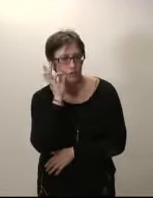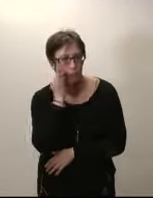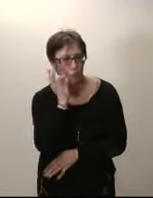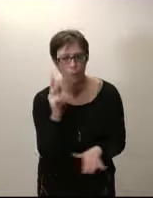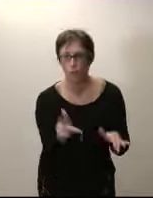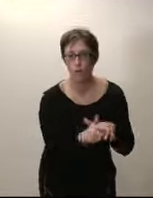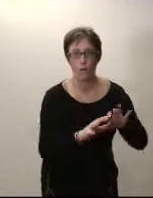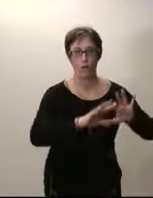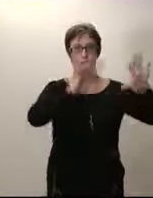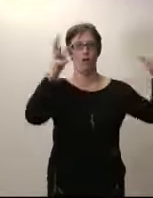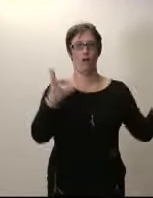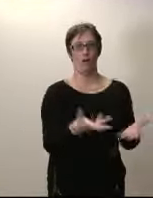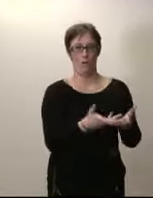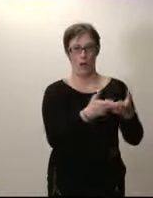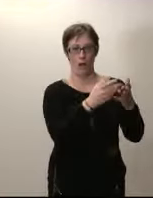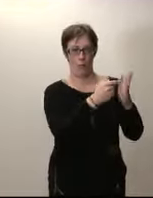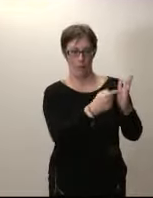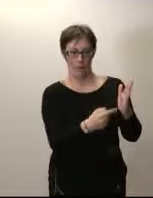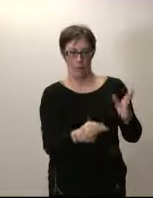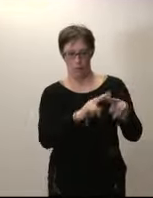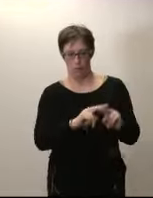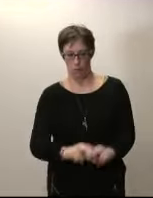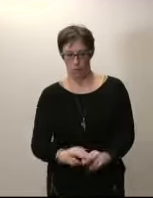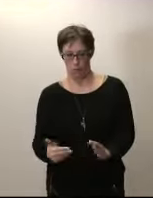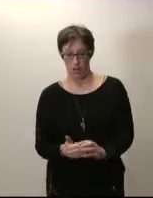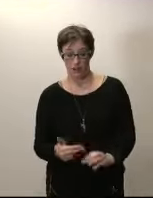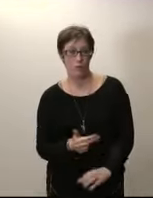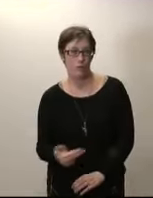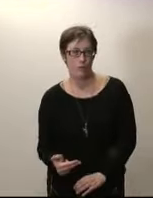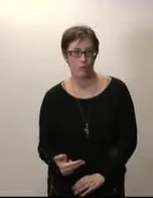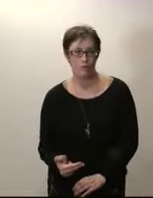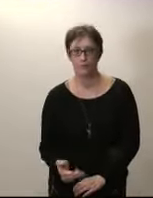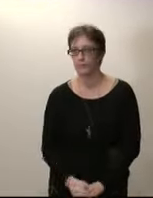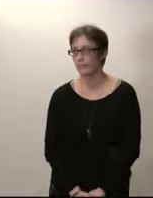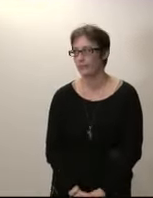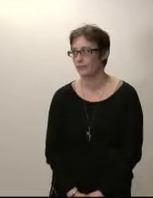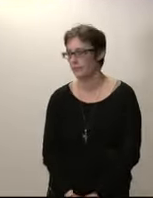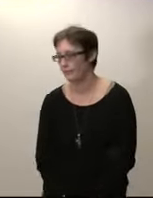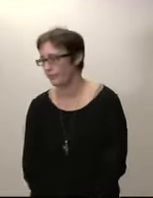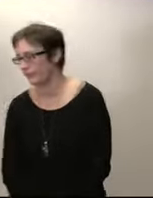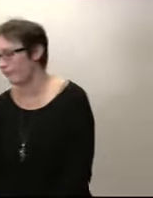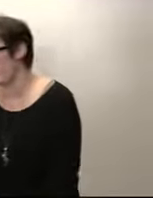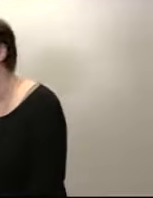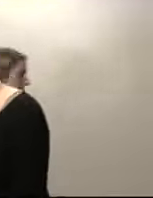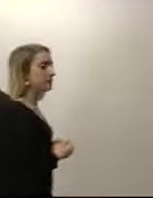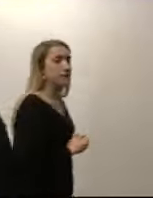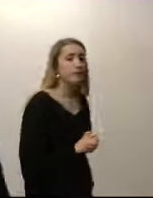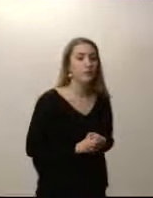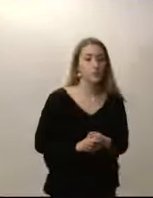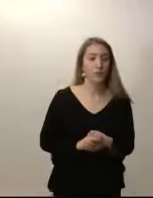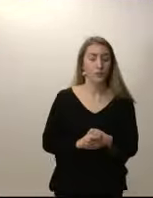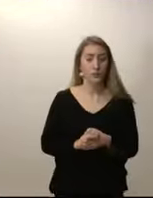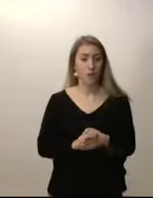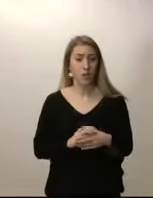1 000 €, 1 200 €. C'est effectivement très surprenant. Baisse des recettes. Alors, pourquoi baisse des fréquentations ? La baisse